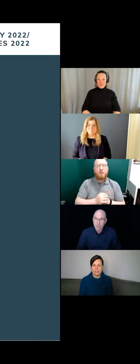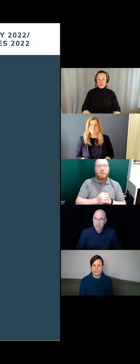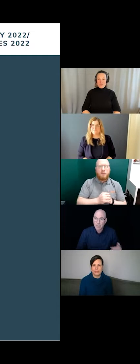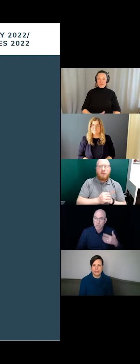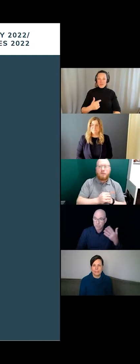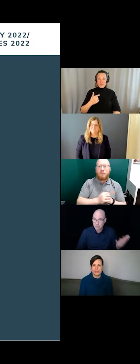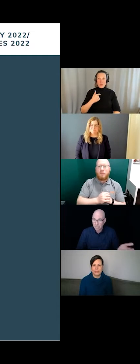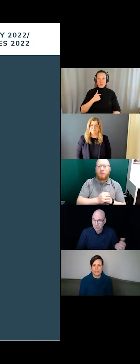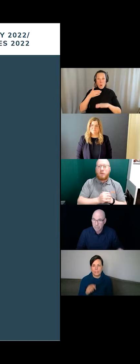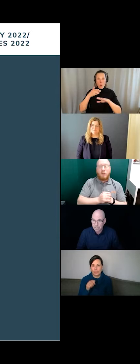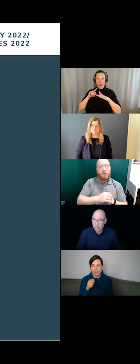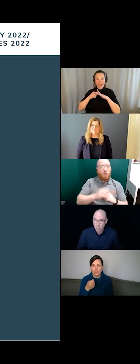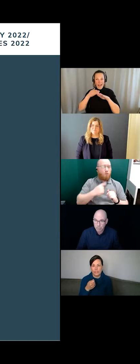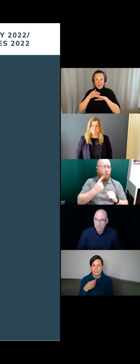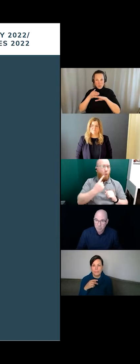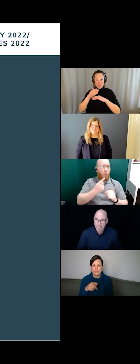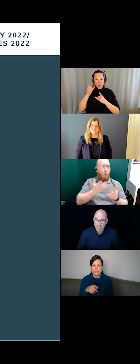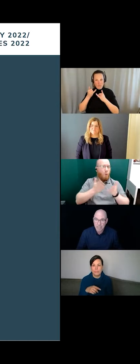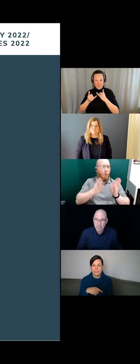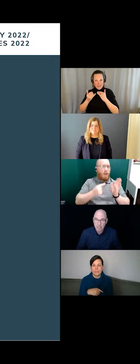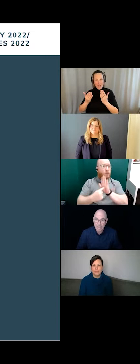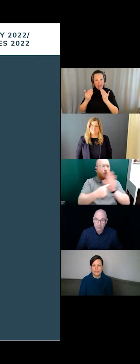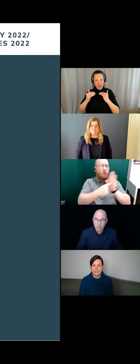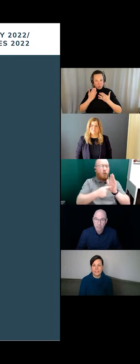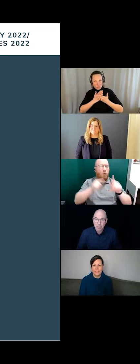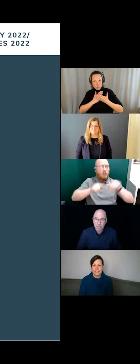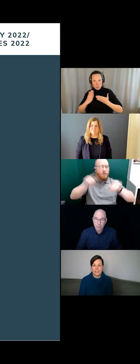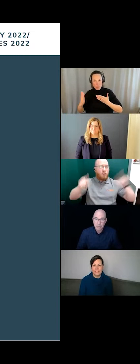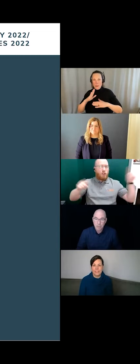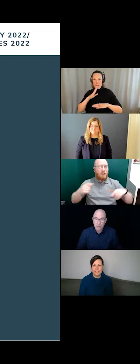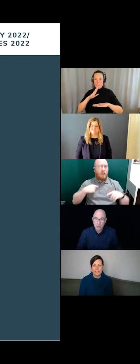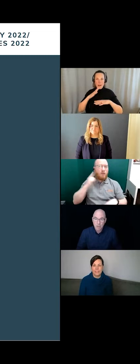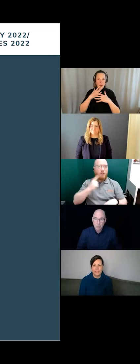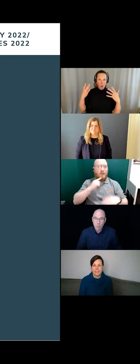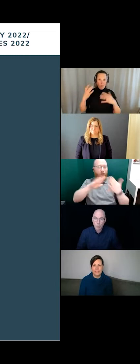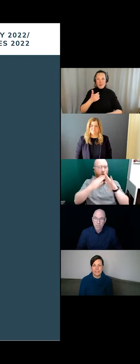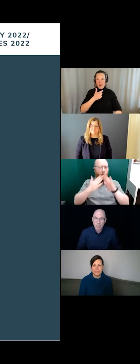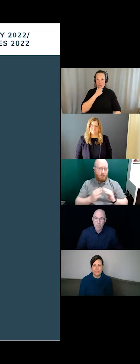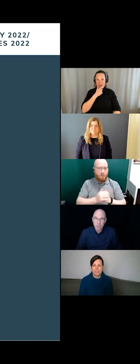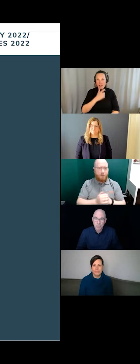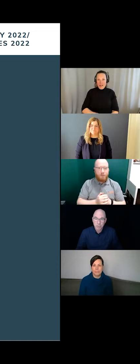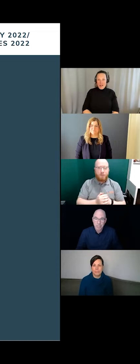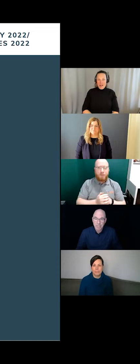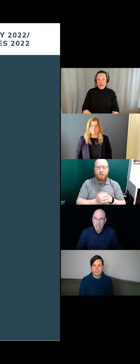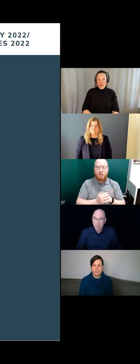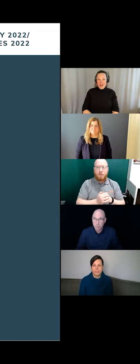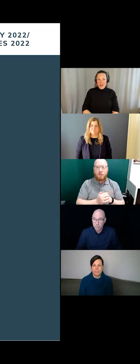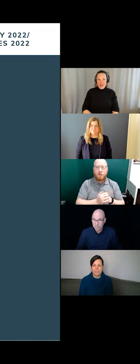So I just like to finish my introduction. Donc, j'aimerais finir mon introduction et ensuite, je vais continuer à parler en